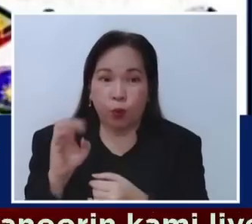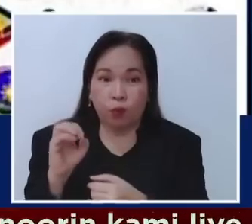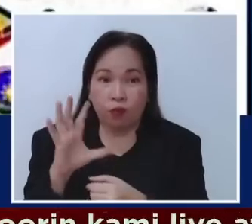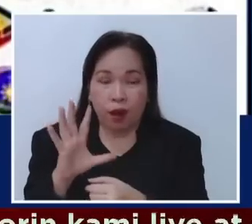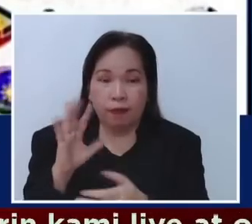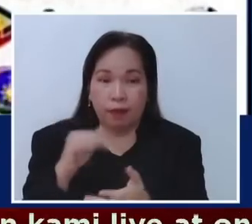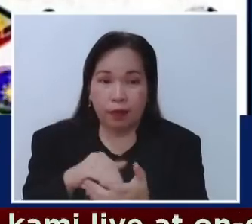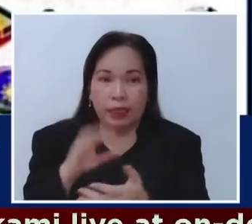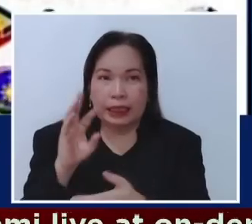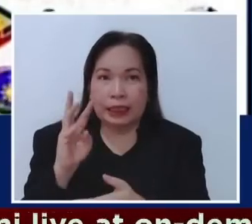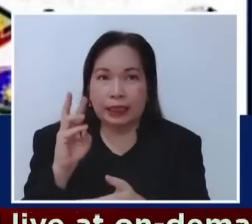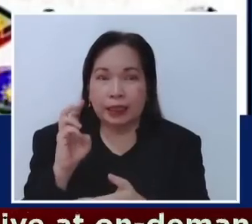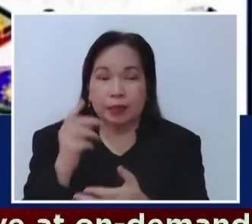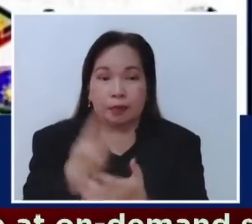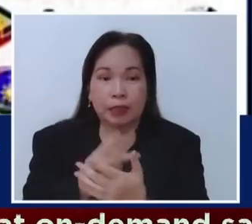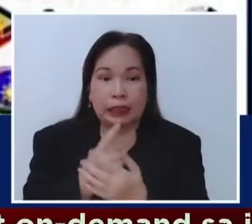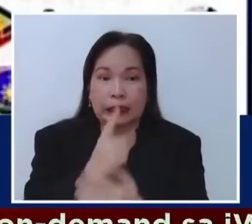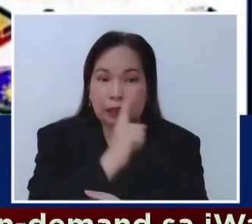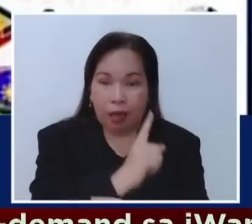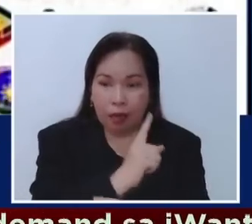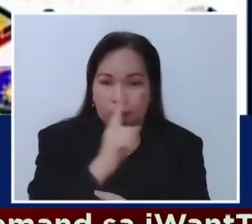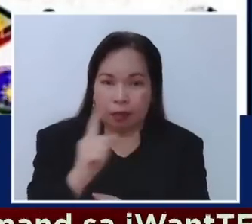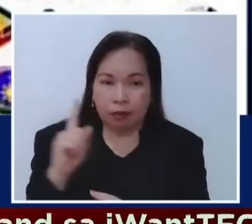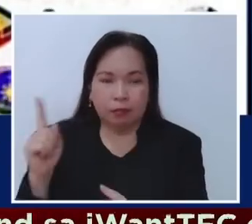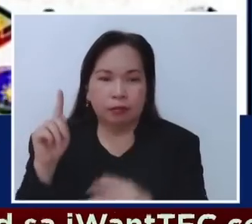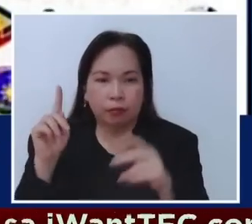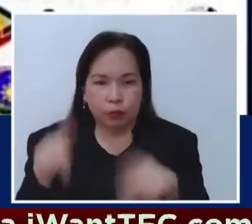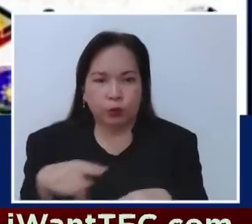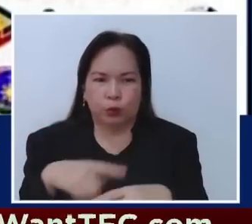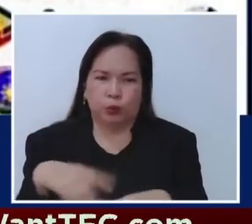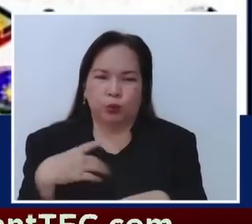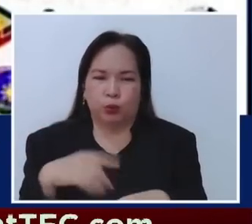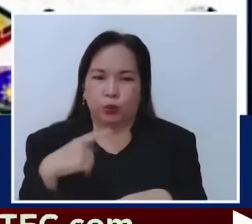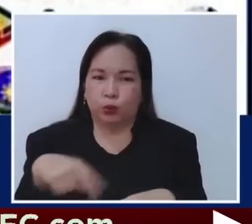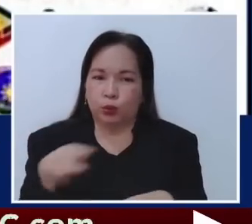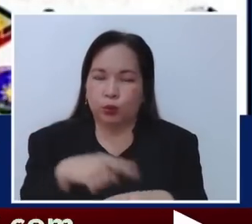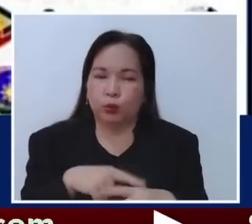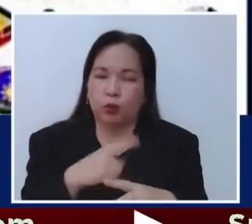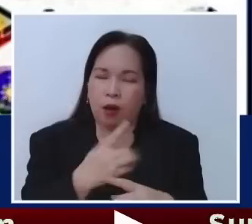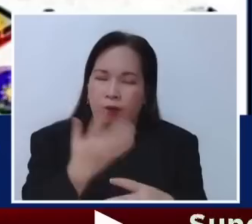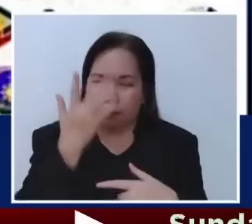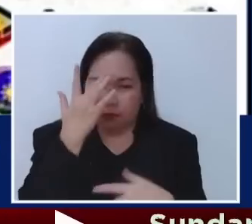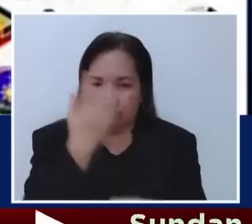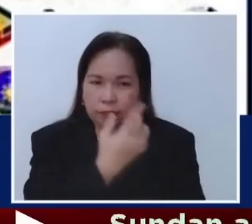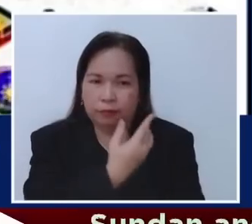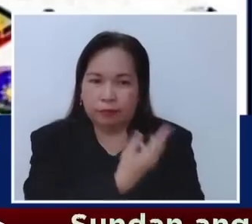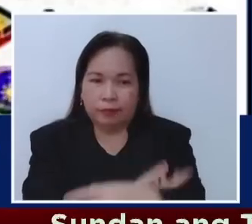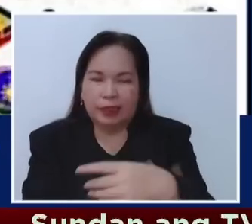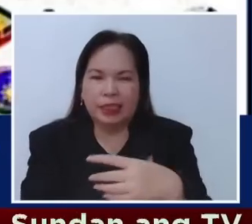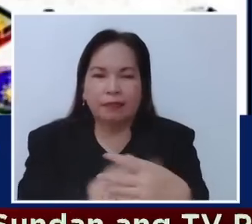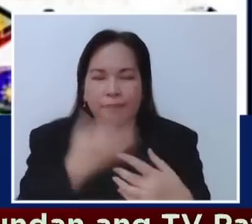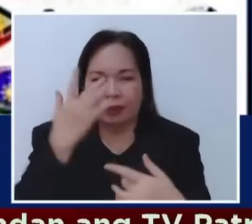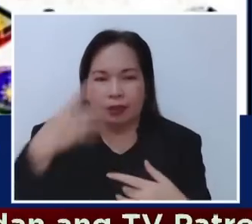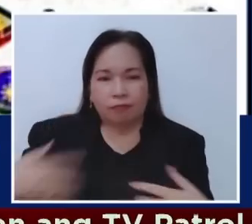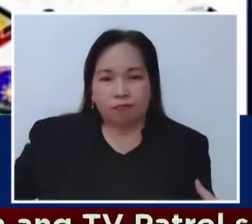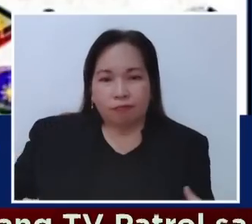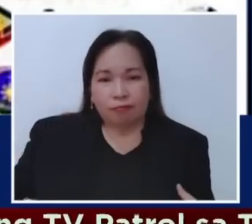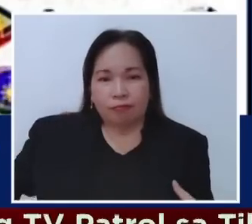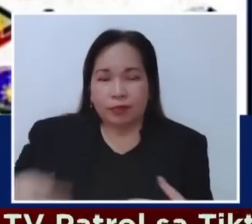405,600 pesos. Ang sinasagot po ng PhilHealth para sa mga pasyente na merong chronic kidney disease stage 5